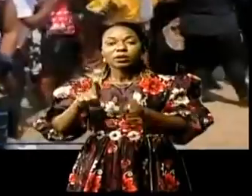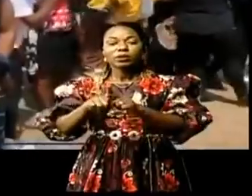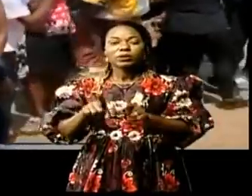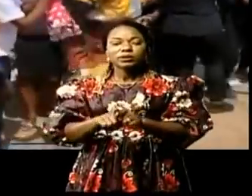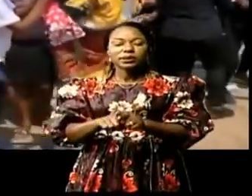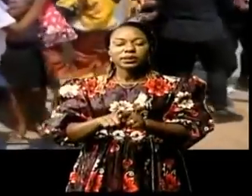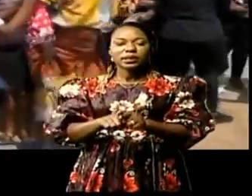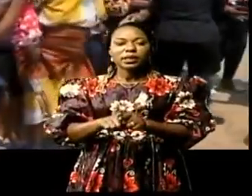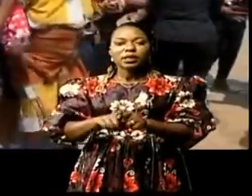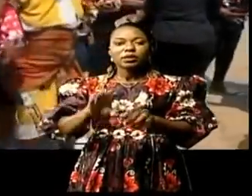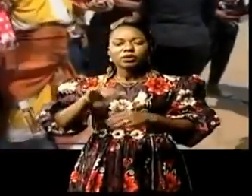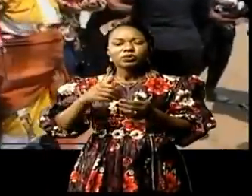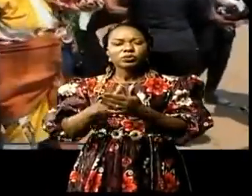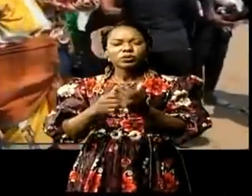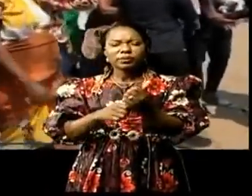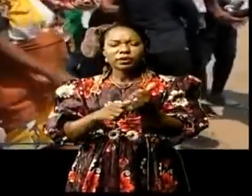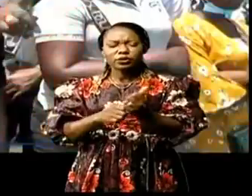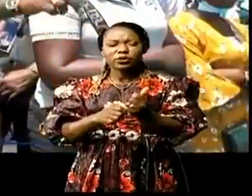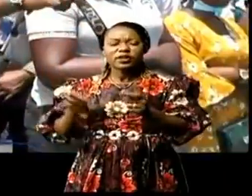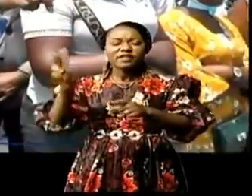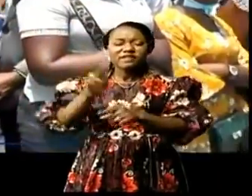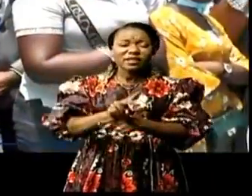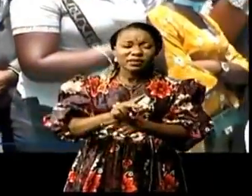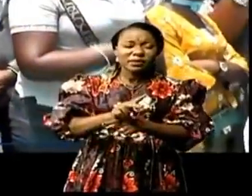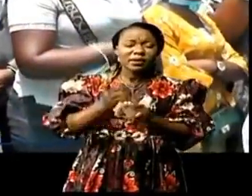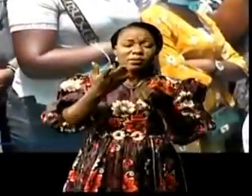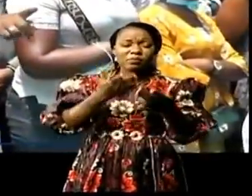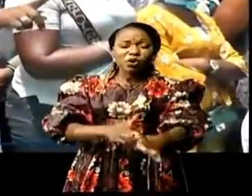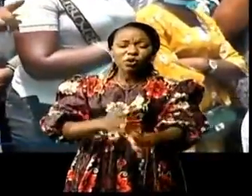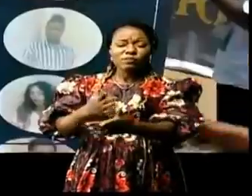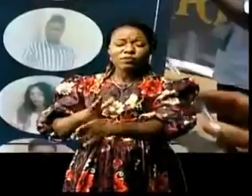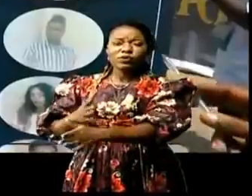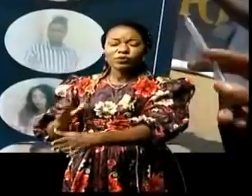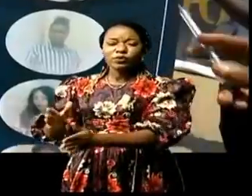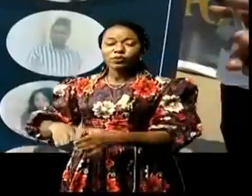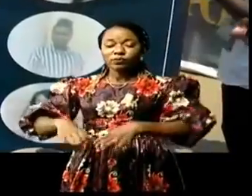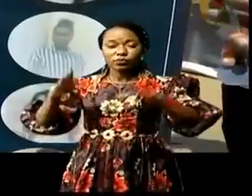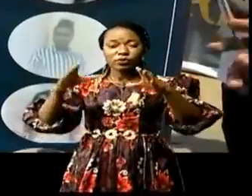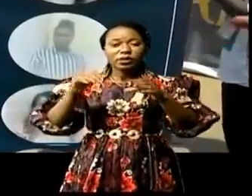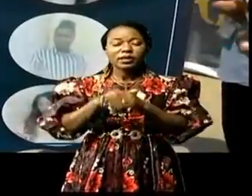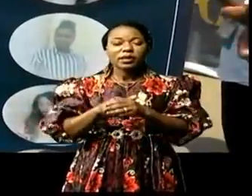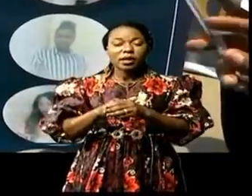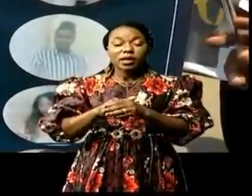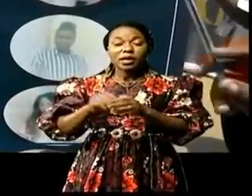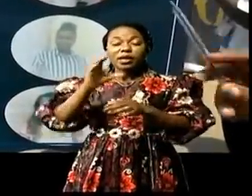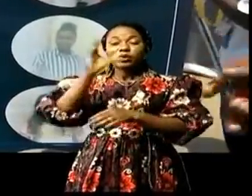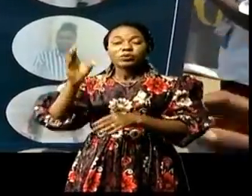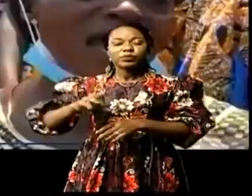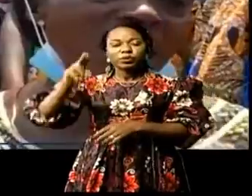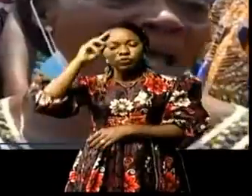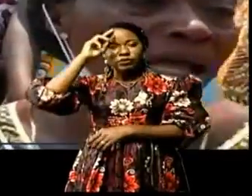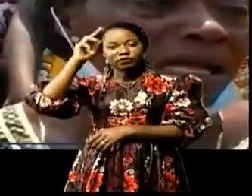immense des familles des victimes du drame du marché de Matadikibala dans la commune de Mongafula.